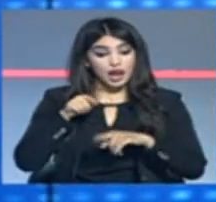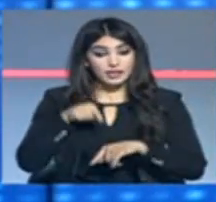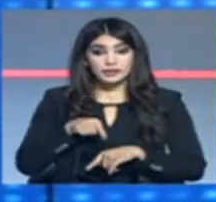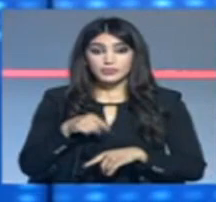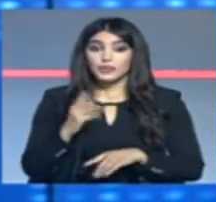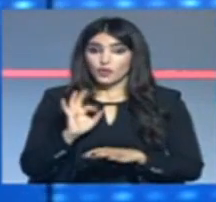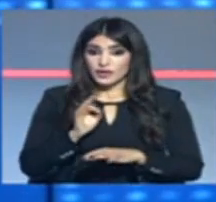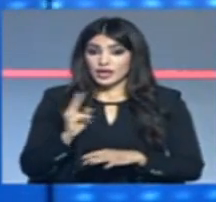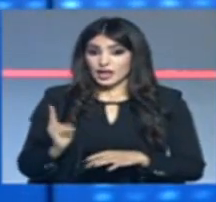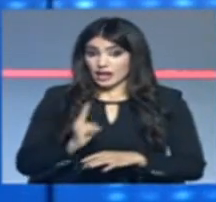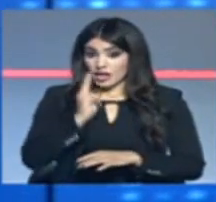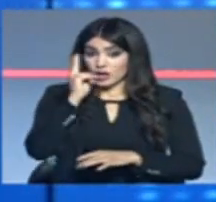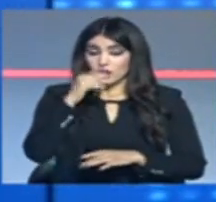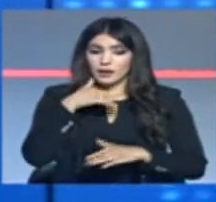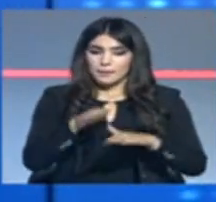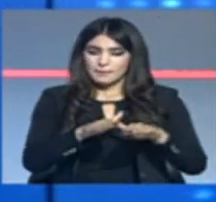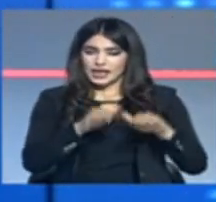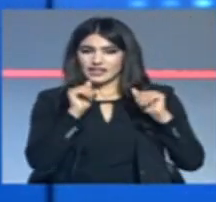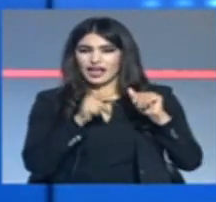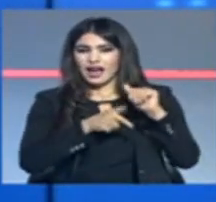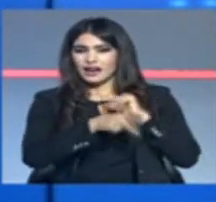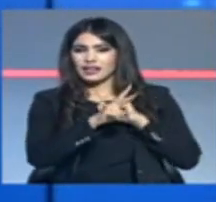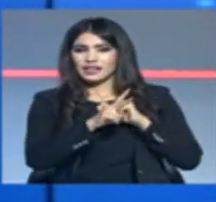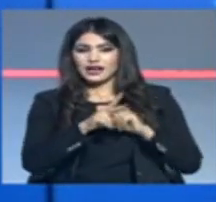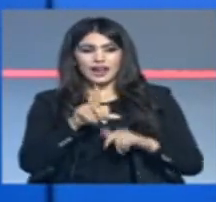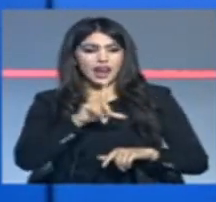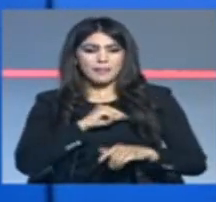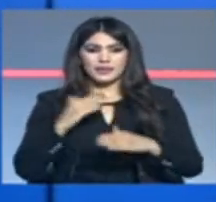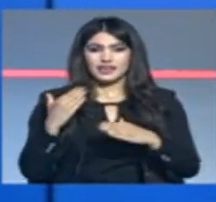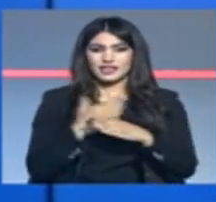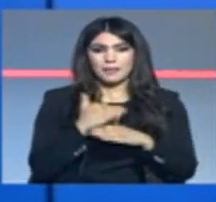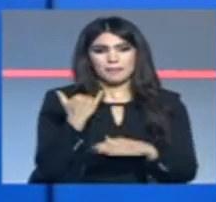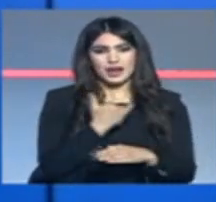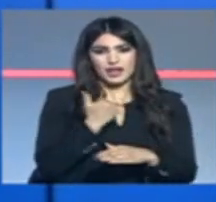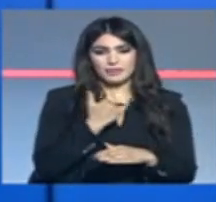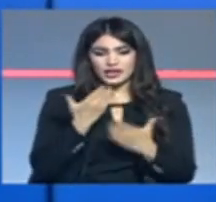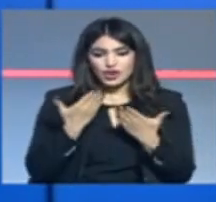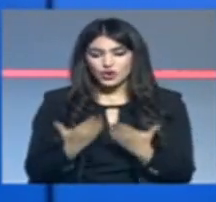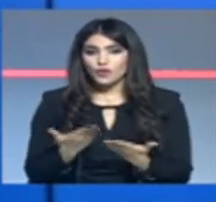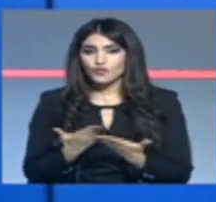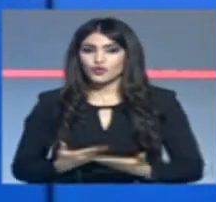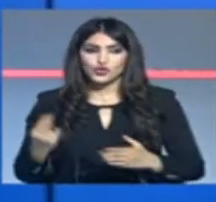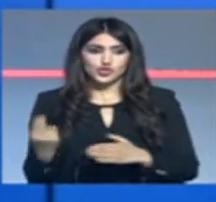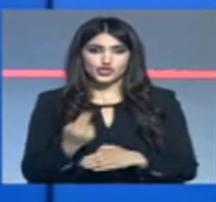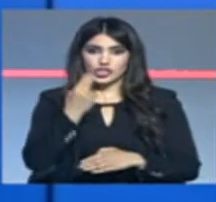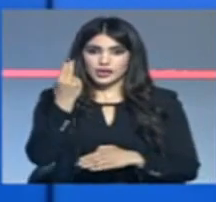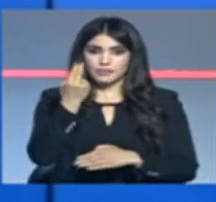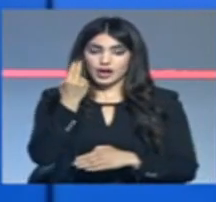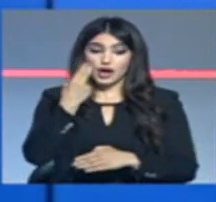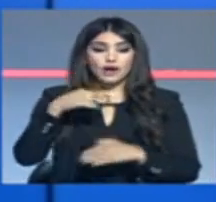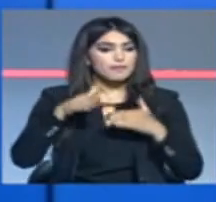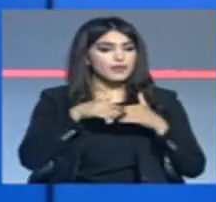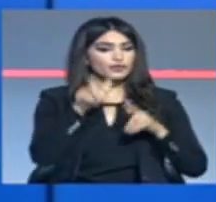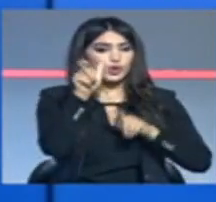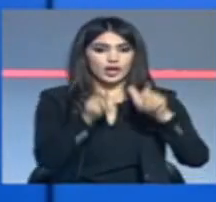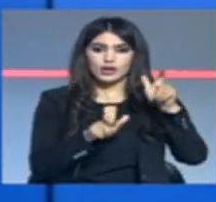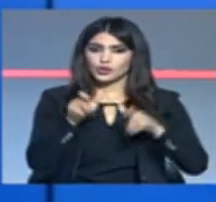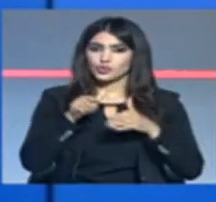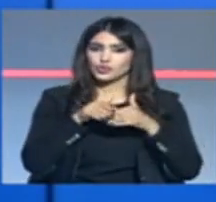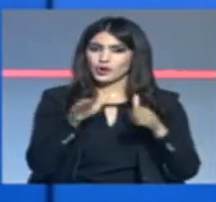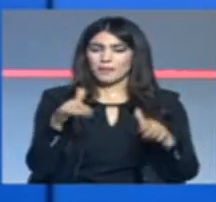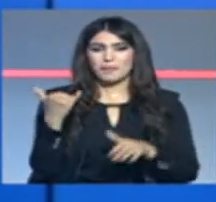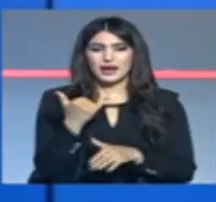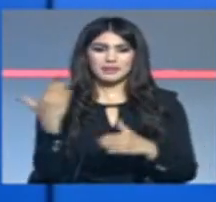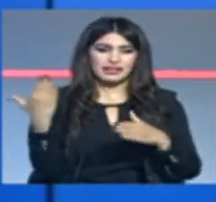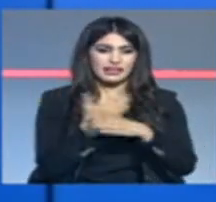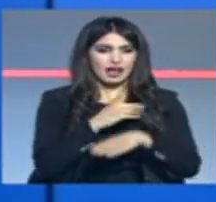الحقيقه حاولنا نبعدوا اكثر ما يلزم انه الامن يتدخل، خاطر نحبوا اليوم الجامعه نتاعنا تكون مفتوحه للجميع، وما فماش